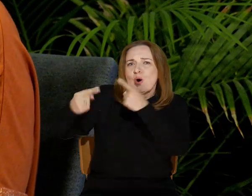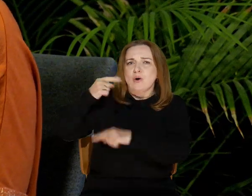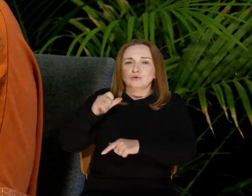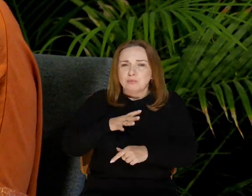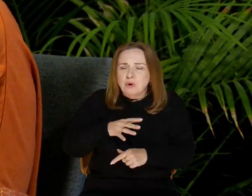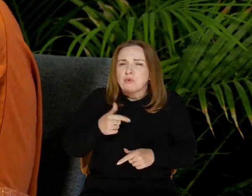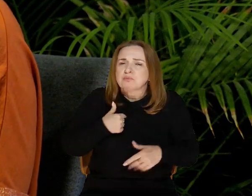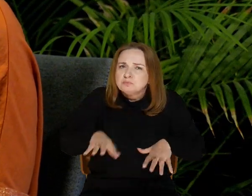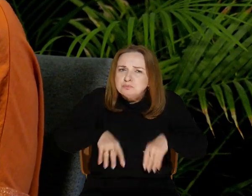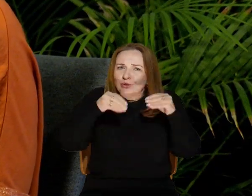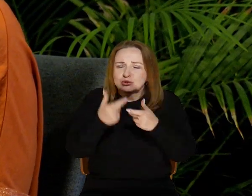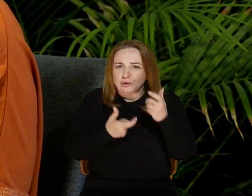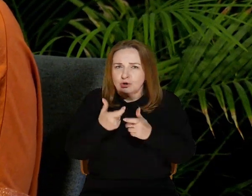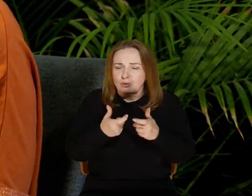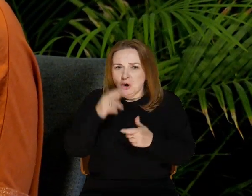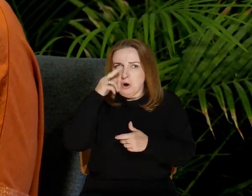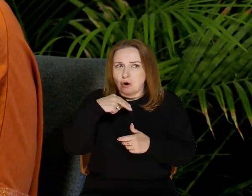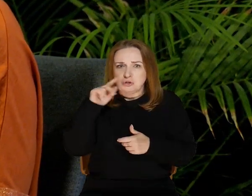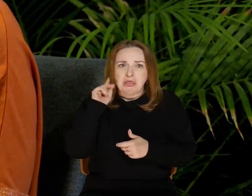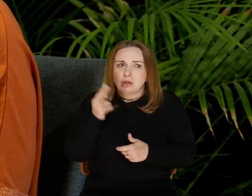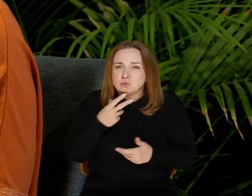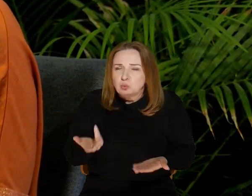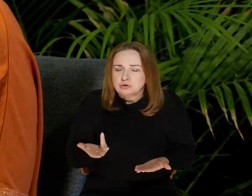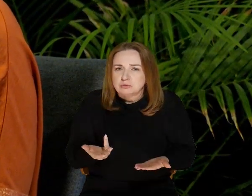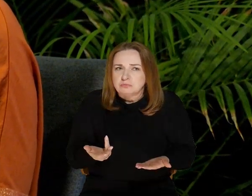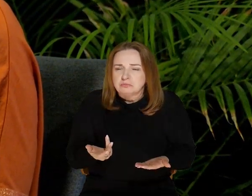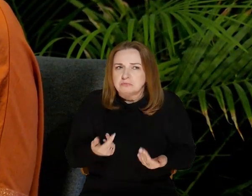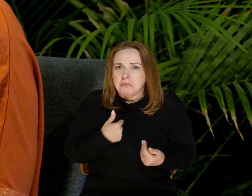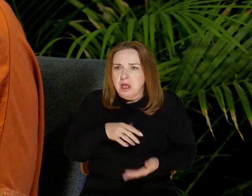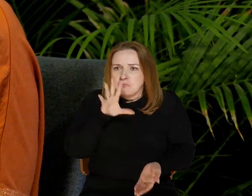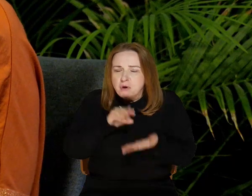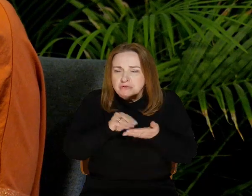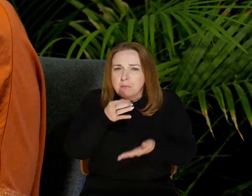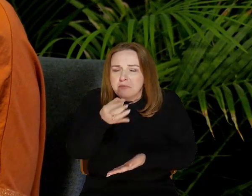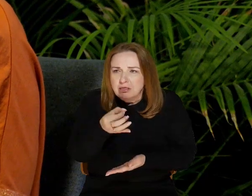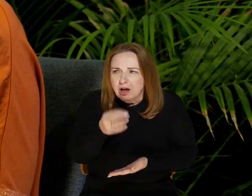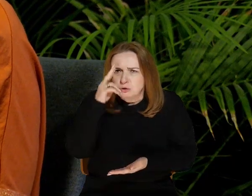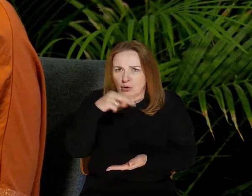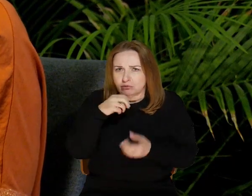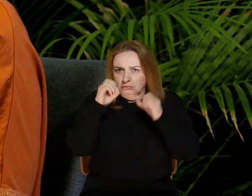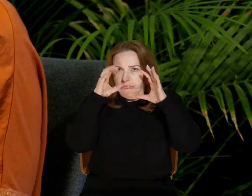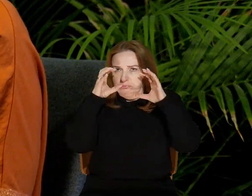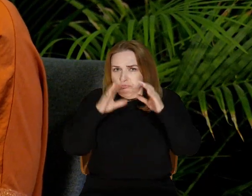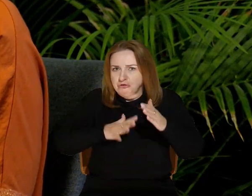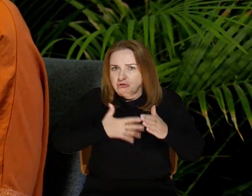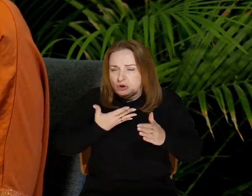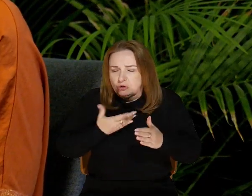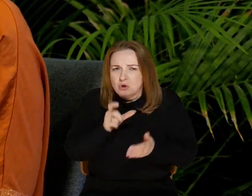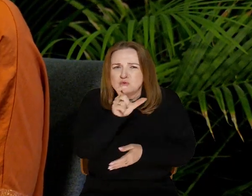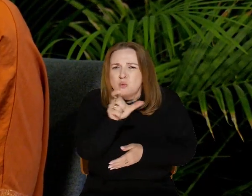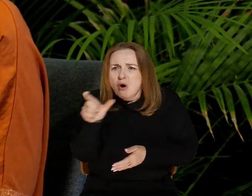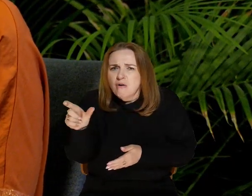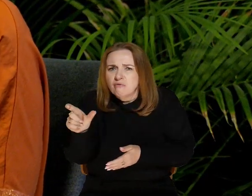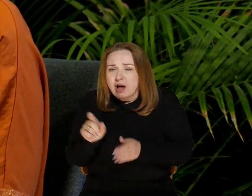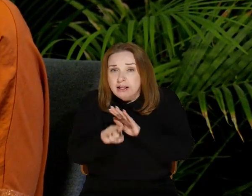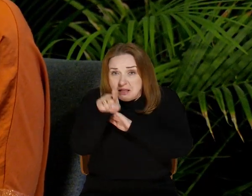Zaczyna się od tego, że ojciec nie słyszy. Powtarzam pytanie. On przenosi na mnie zdziwione oczy. Czyżby te niezwykłe słowa były